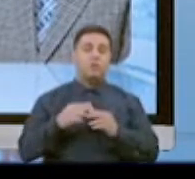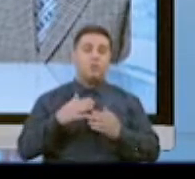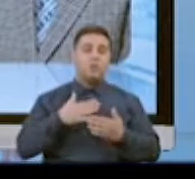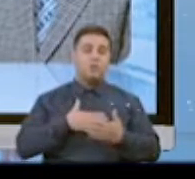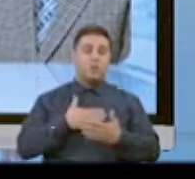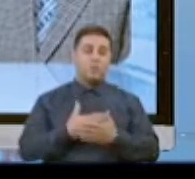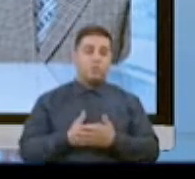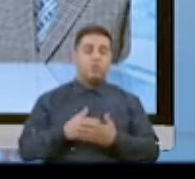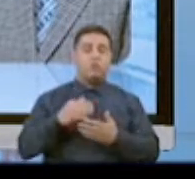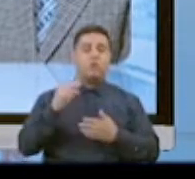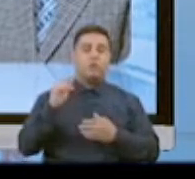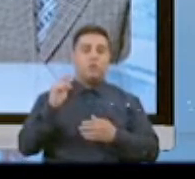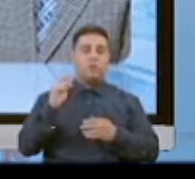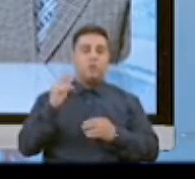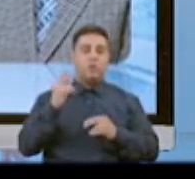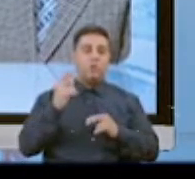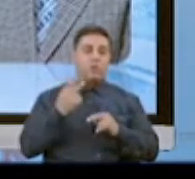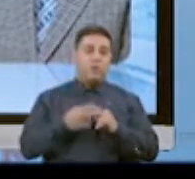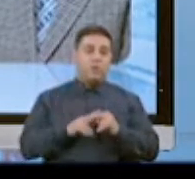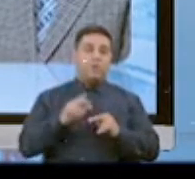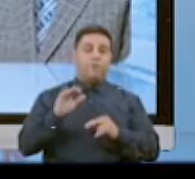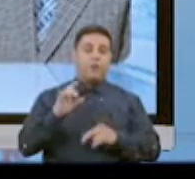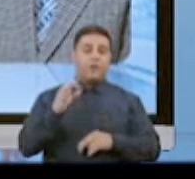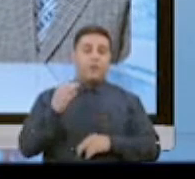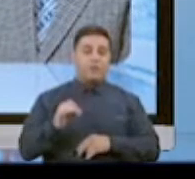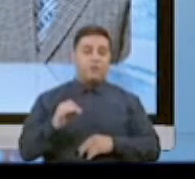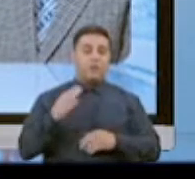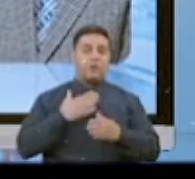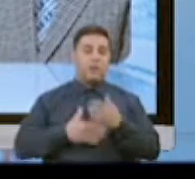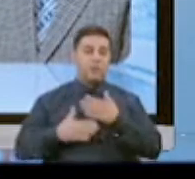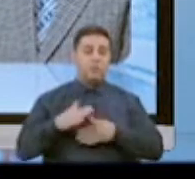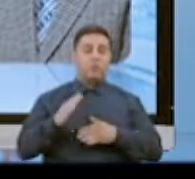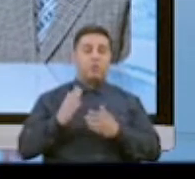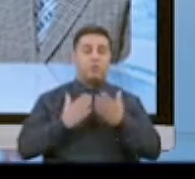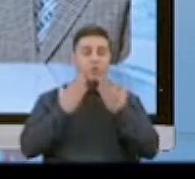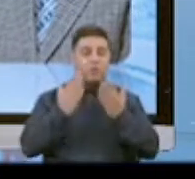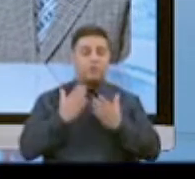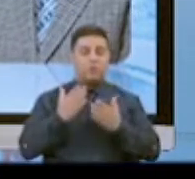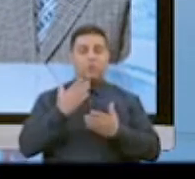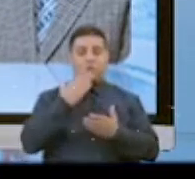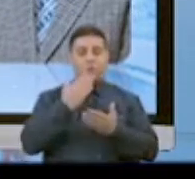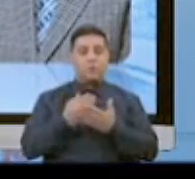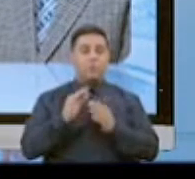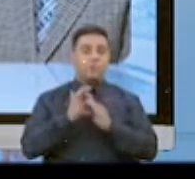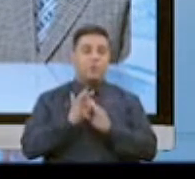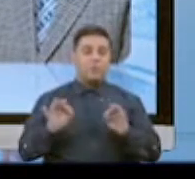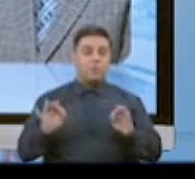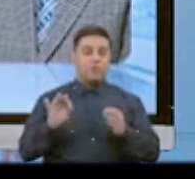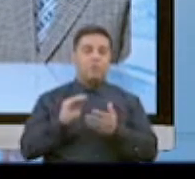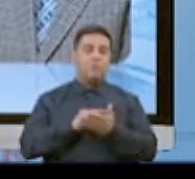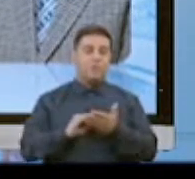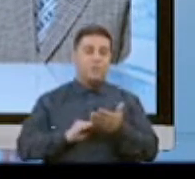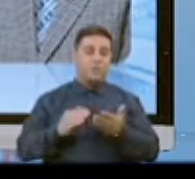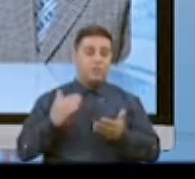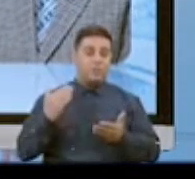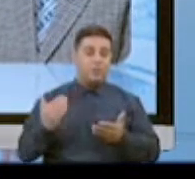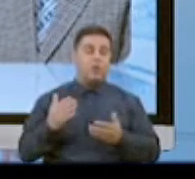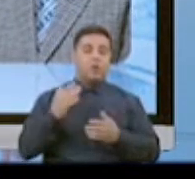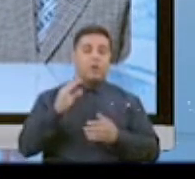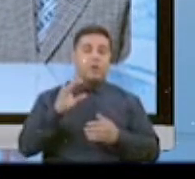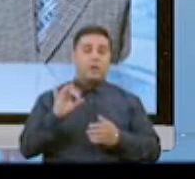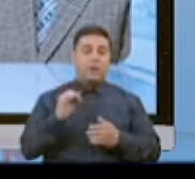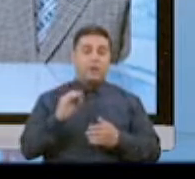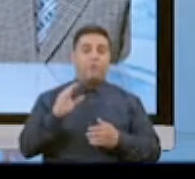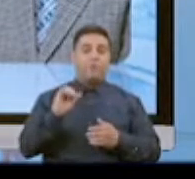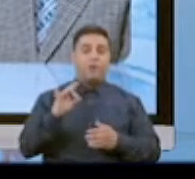культуры Узбекистана Раим Хакимович Фархади радует читателей своими замечательными произведениями. Раима Фархади